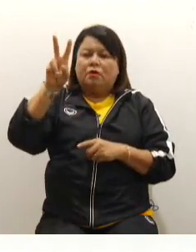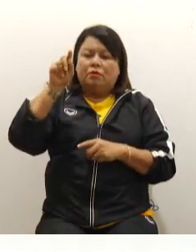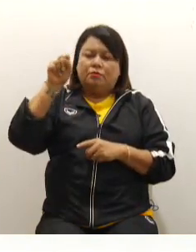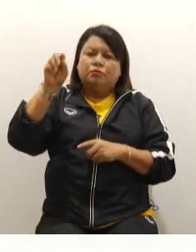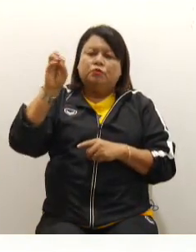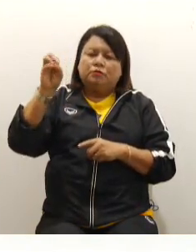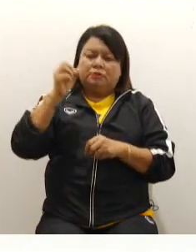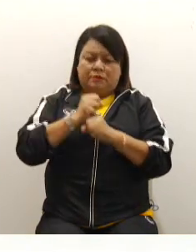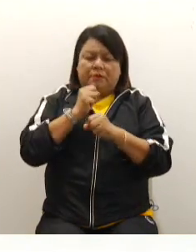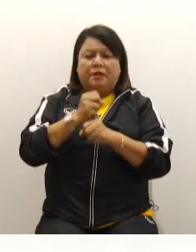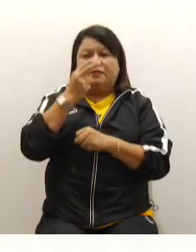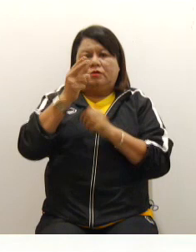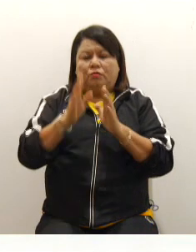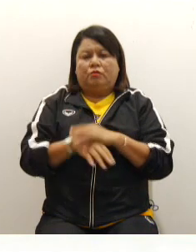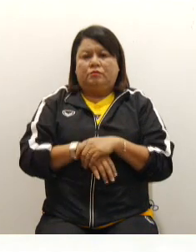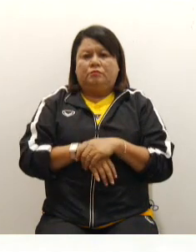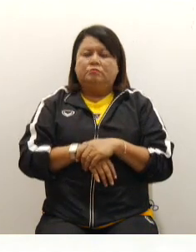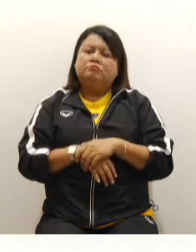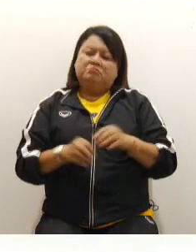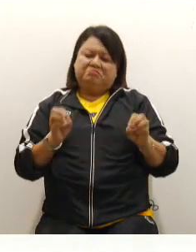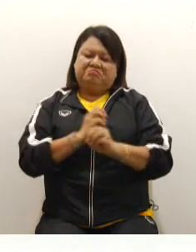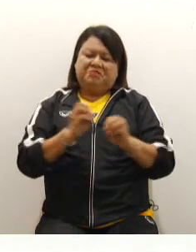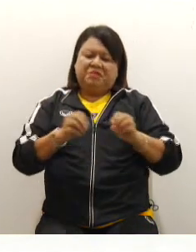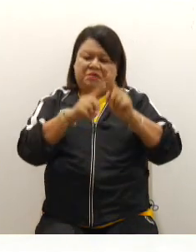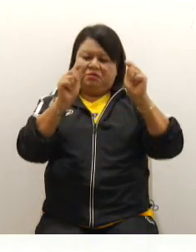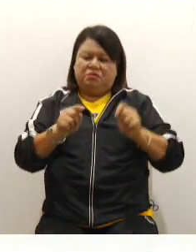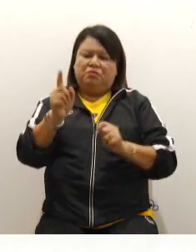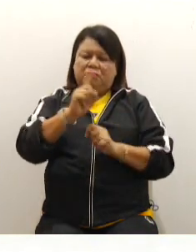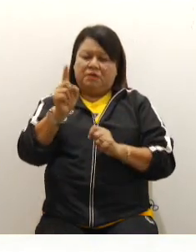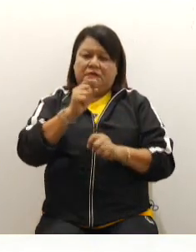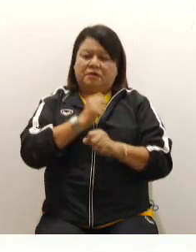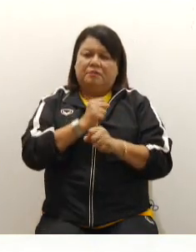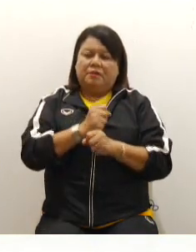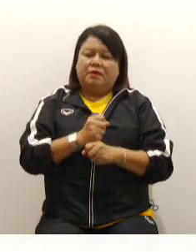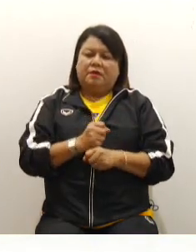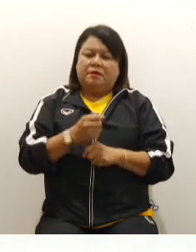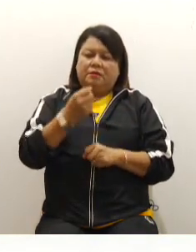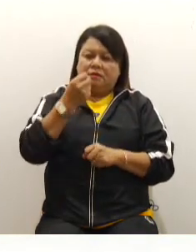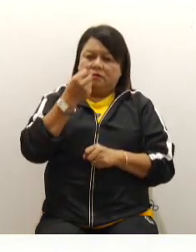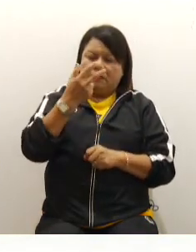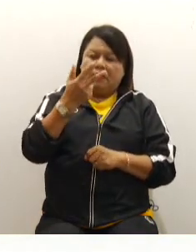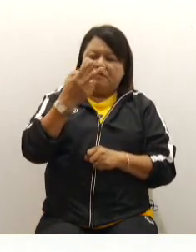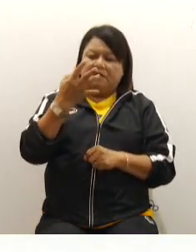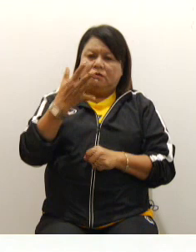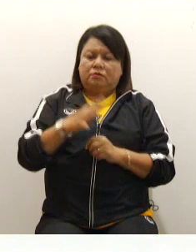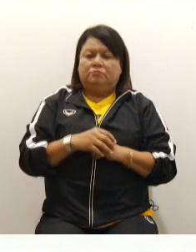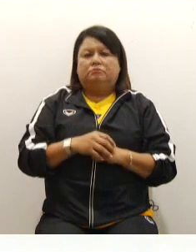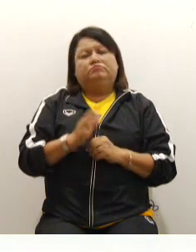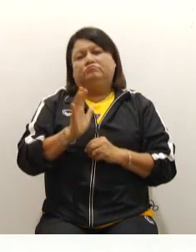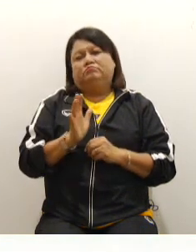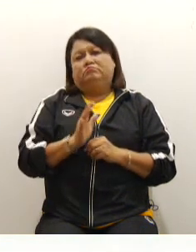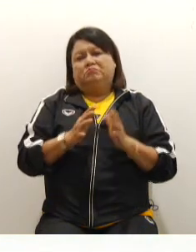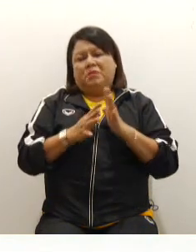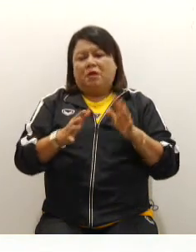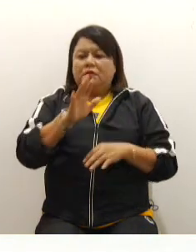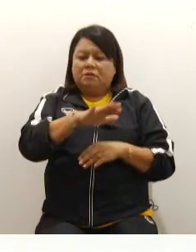งานแค่2คนไม่มีตู้ไหนทำงาน3คน4คนแต่พี่เห็นทุกคนลุ่มอยู่ที่ตู้นะตู้ดูดควันเนี่ยนะเด็กนักเรีย